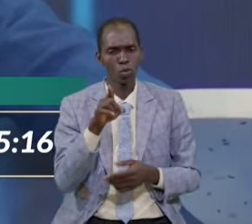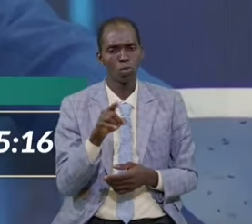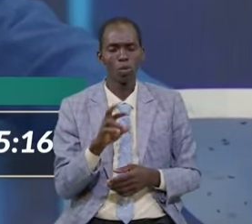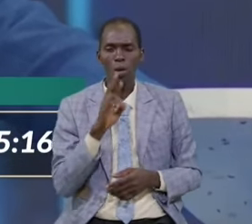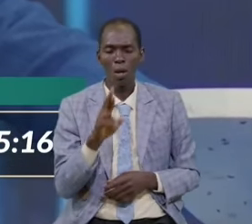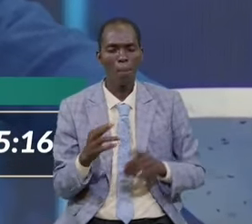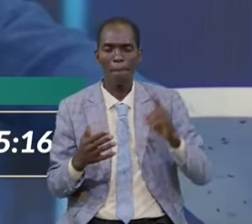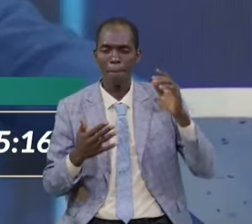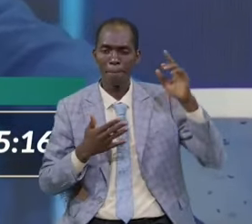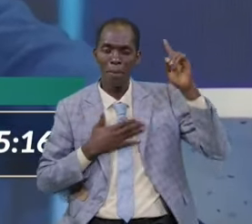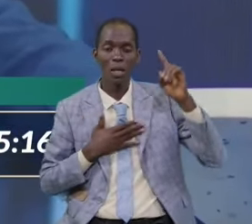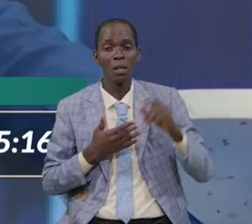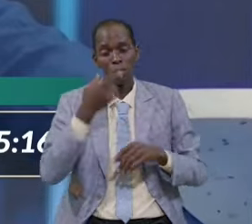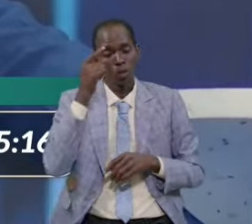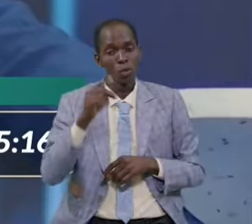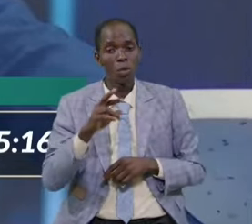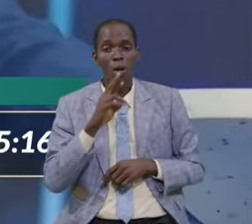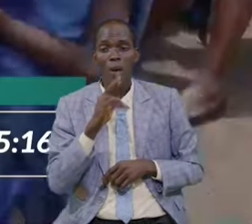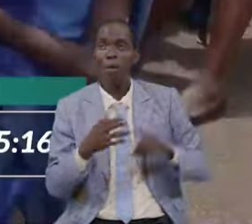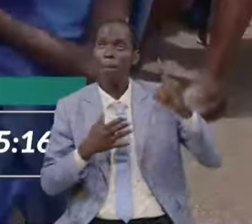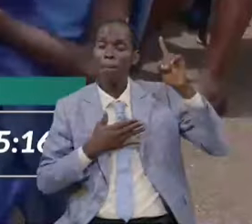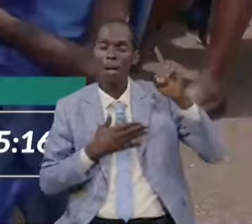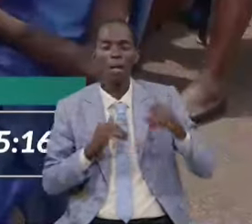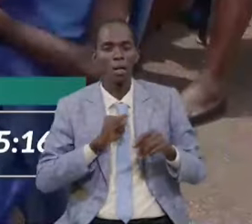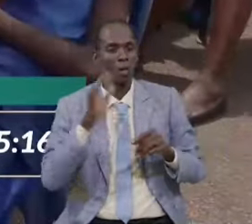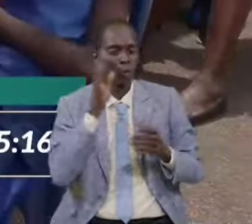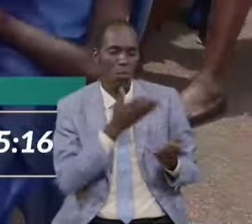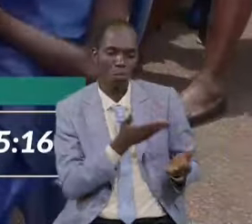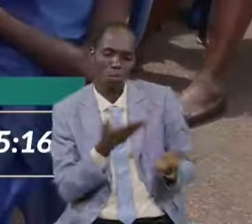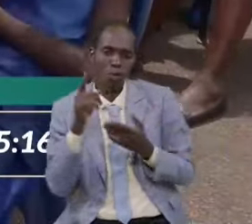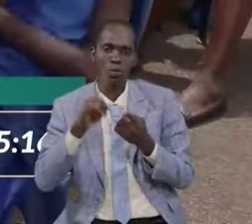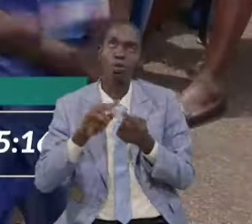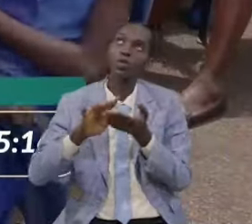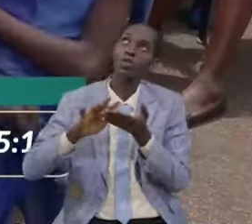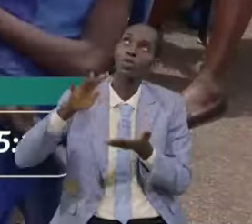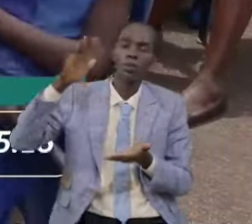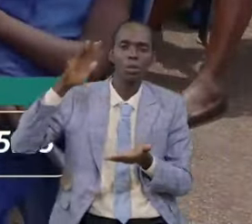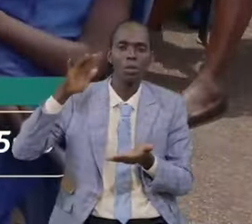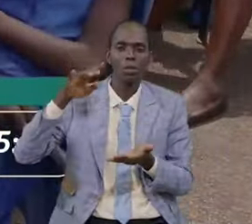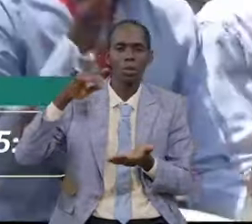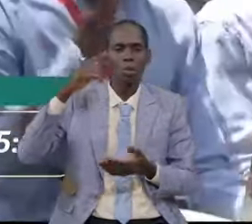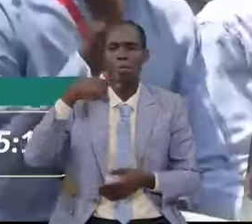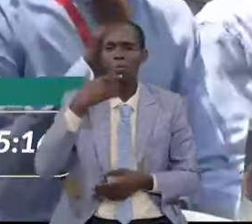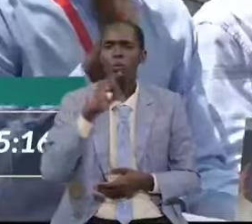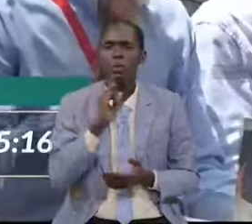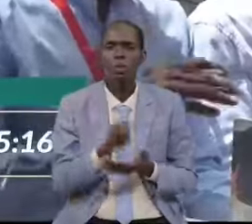moi, je vais t'amener à la gloire. Où es-tu là-bas? Amen.